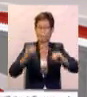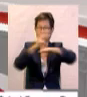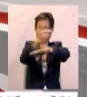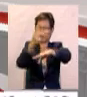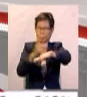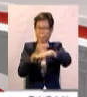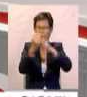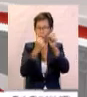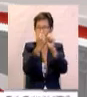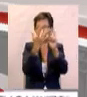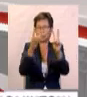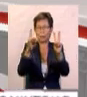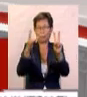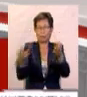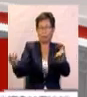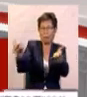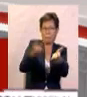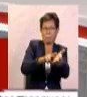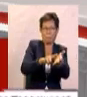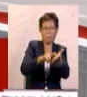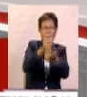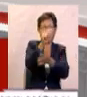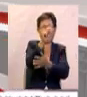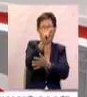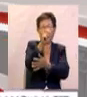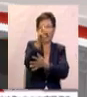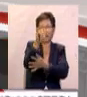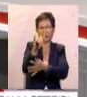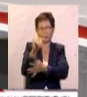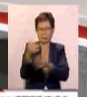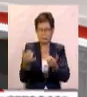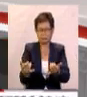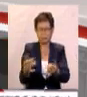Kebangsaan 2018. Laporan Andy Reza Rohadian.